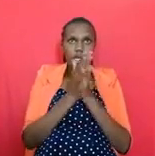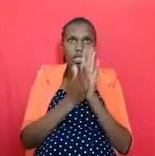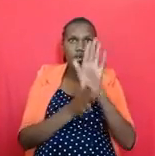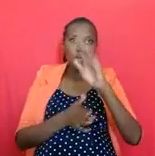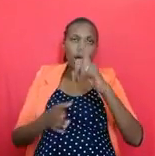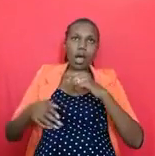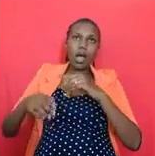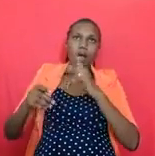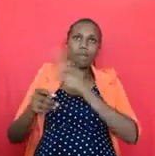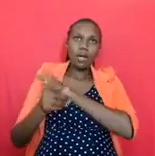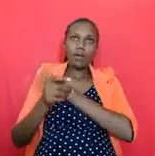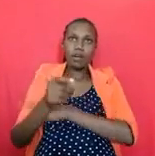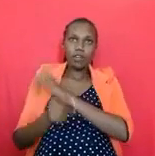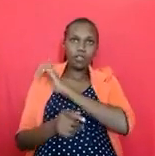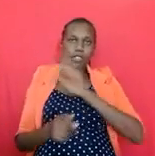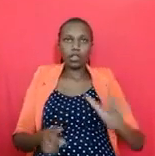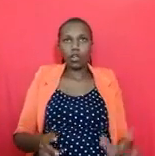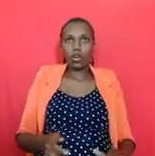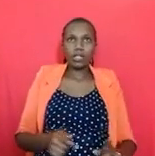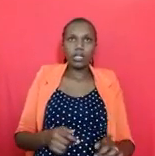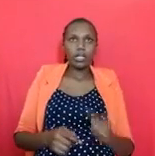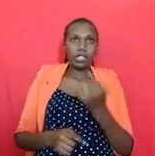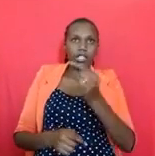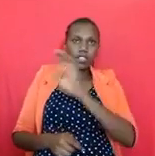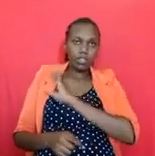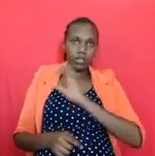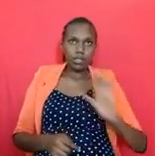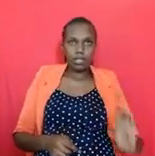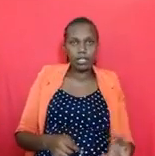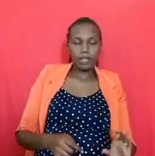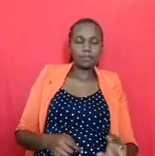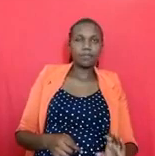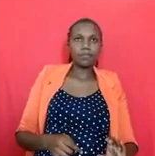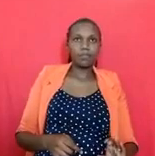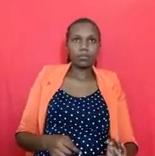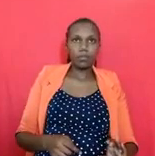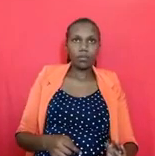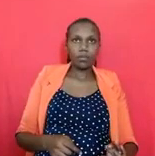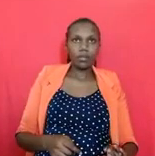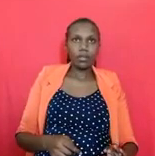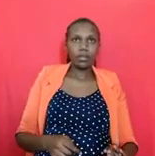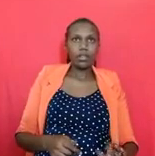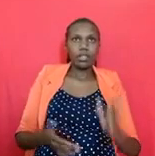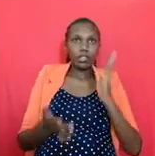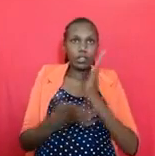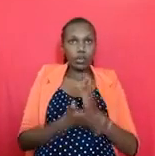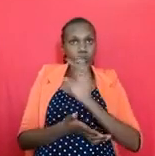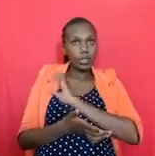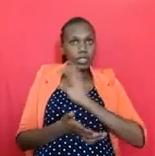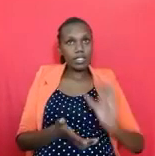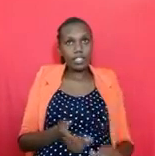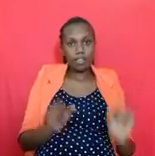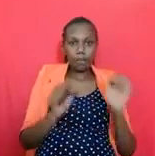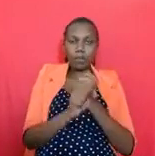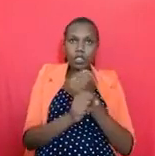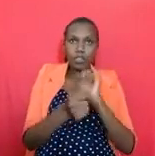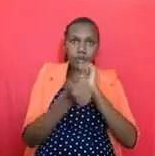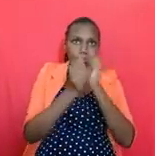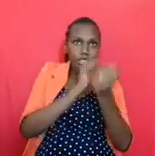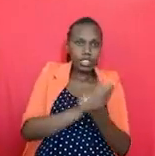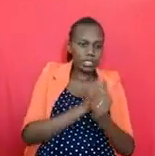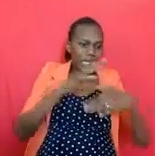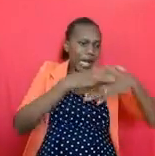wa hinya wa Ngai mukristiano uria we ndagarurukaga ona